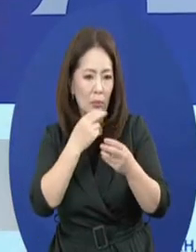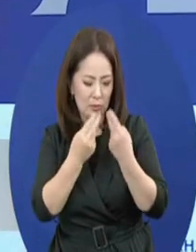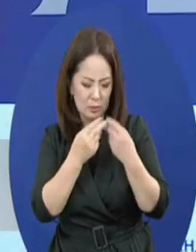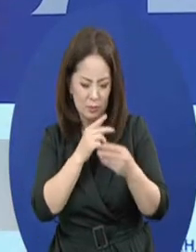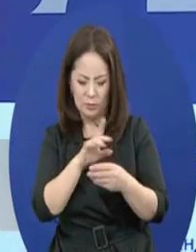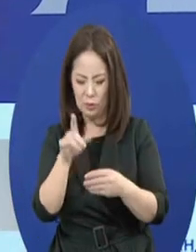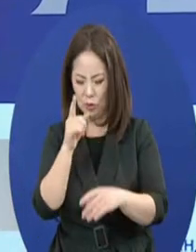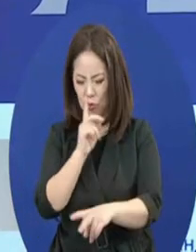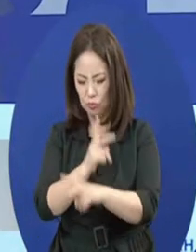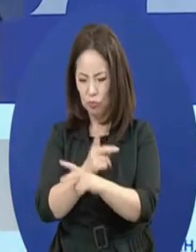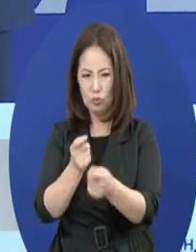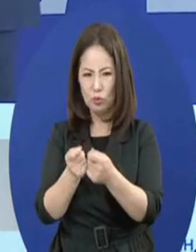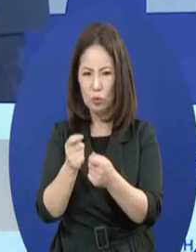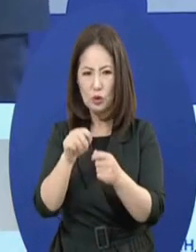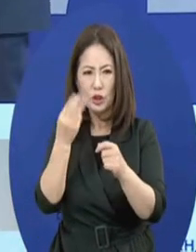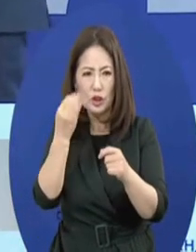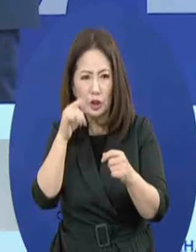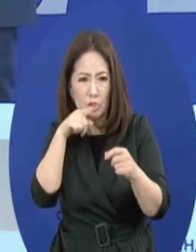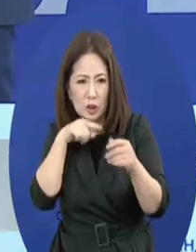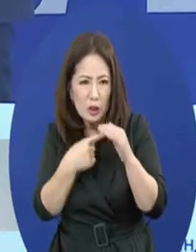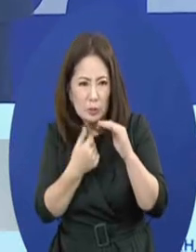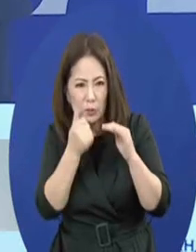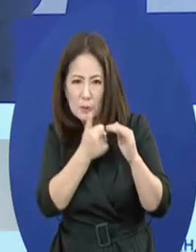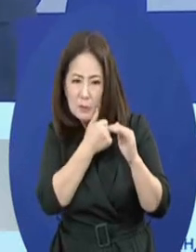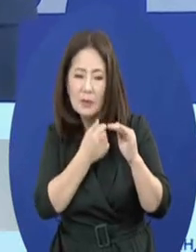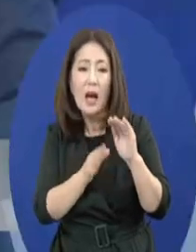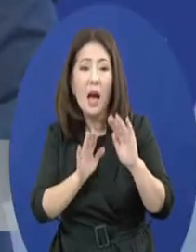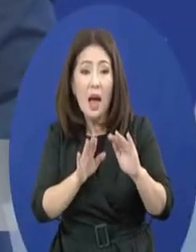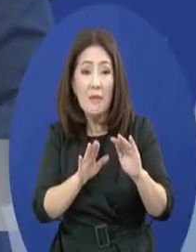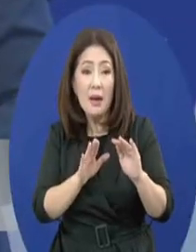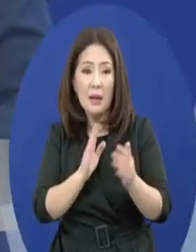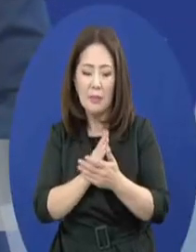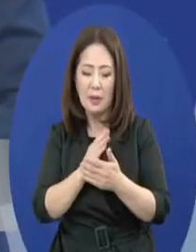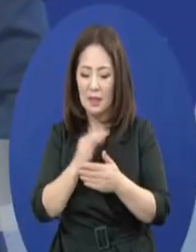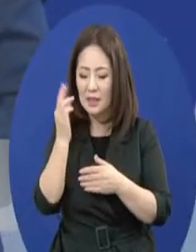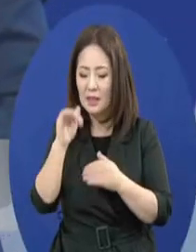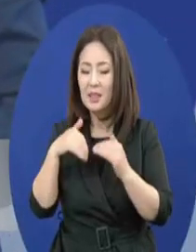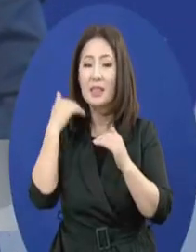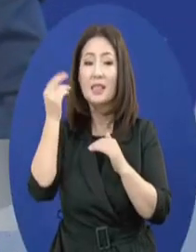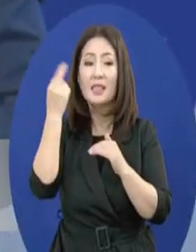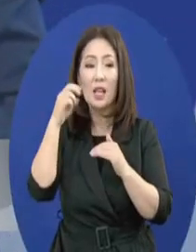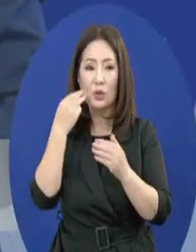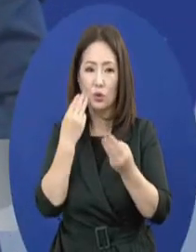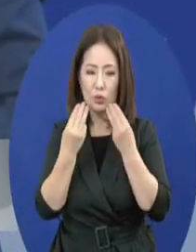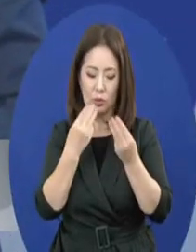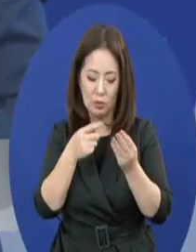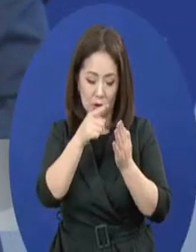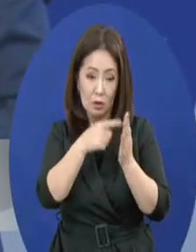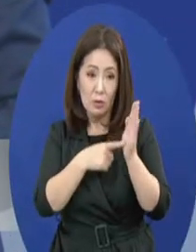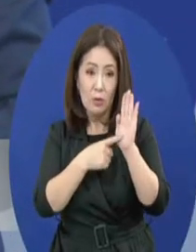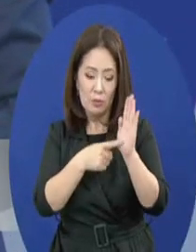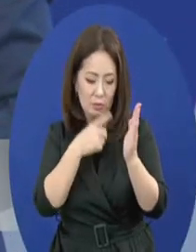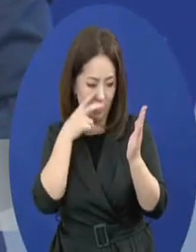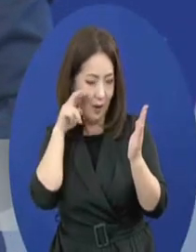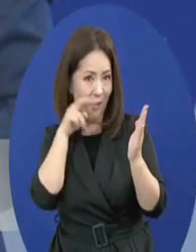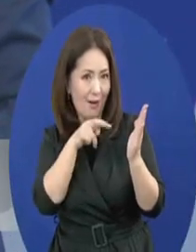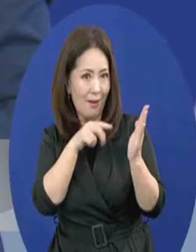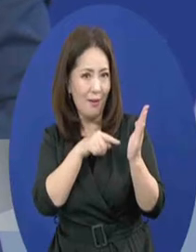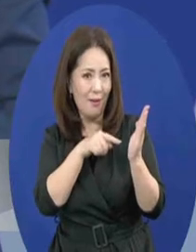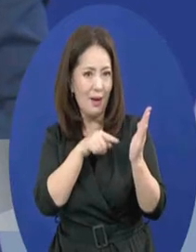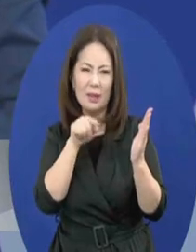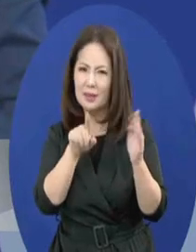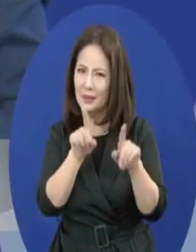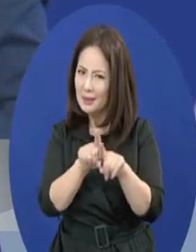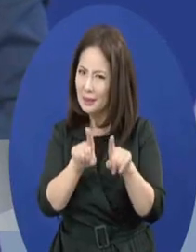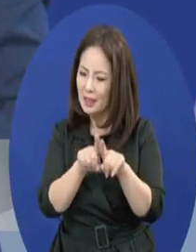тунхаг төдий зохицуулалтаас шилэн хоргонд амбөхтөө орсоор байгааг улсын дээд шүүхийн ерөнхий шүүгчийн ихтгэл дурдсан анхаарал татна.